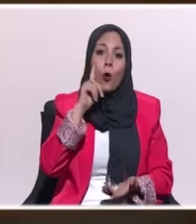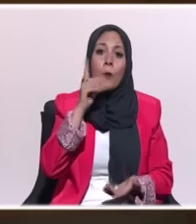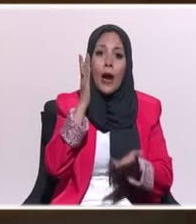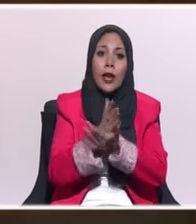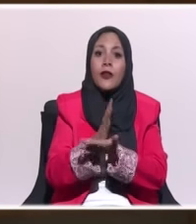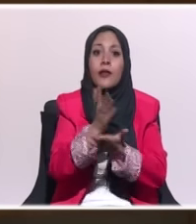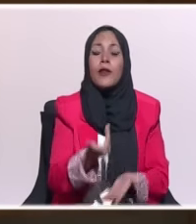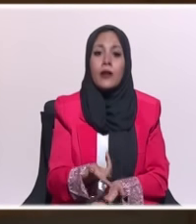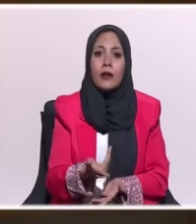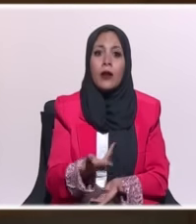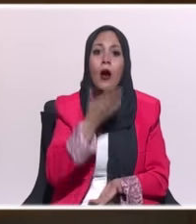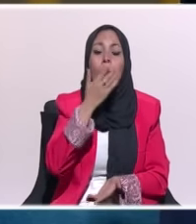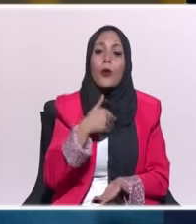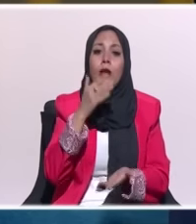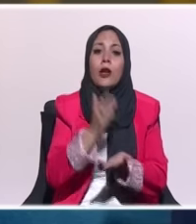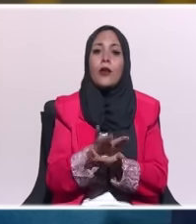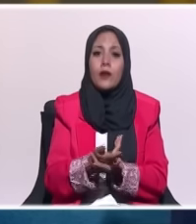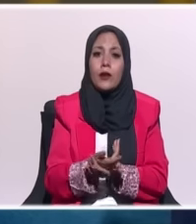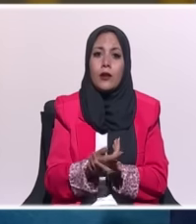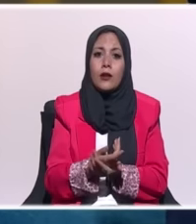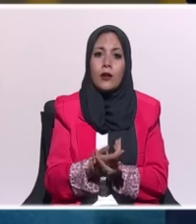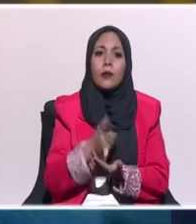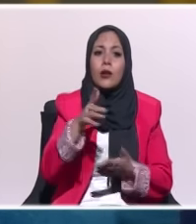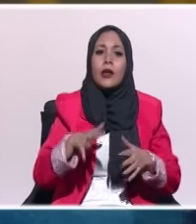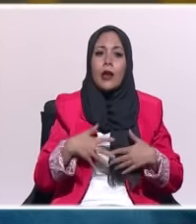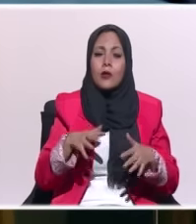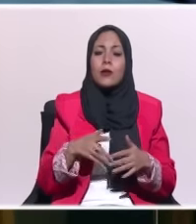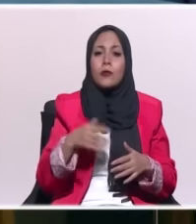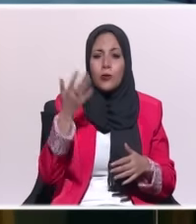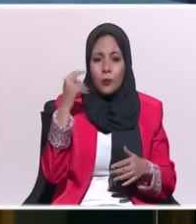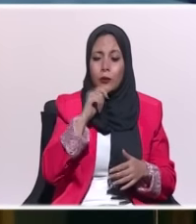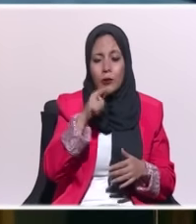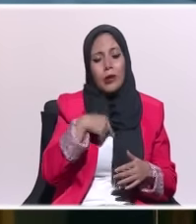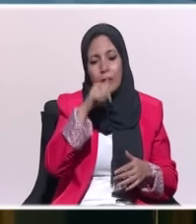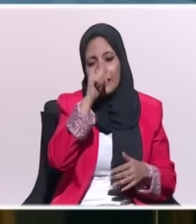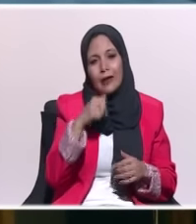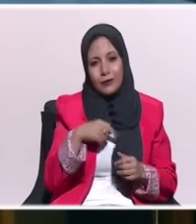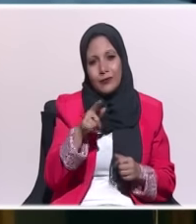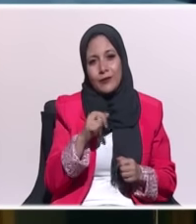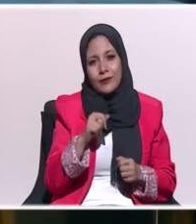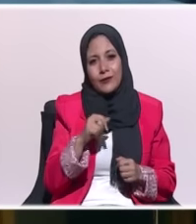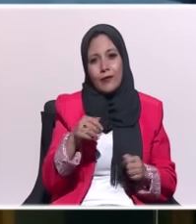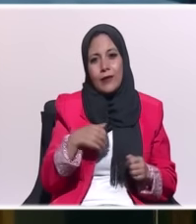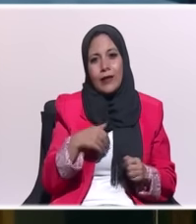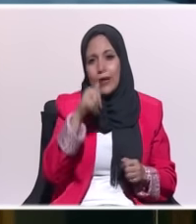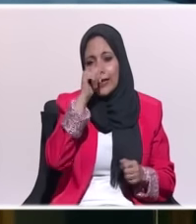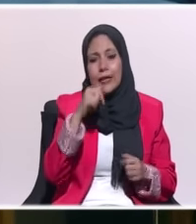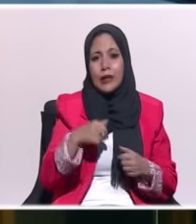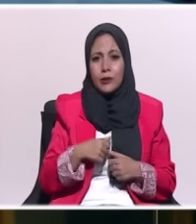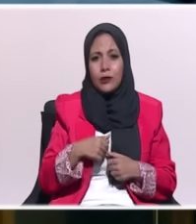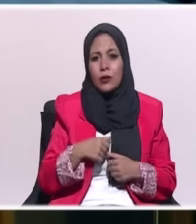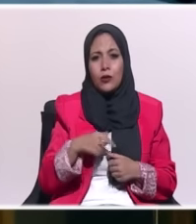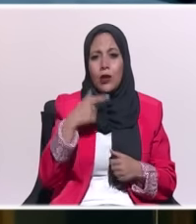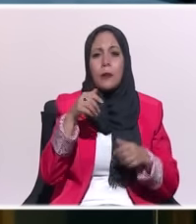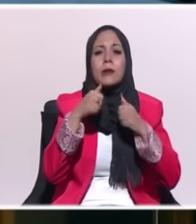هم ابوك وامك؟ مش عارف انهم عايشين. واللي زعلني ان هي بقت زعلانه وتلومني. مش دي المشكله. وتقولي ما